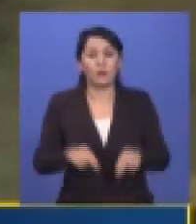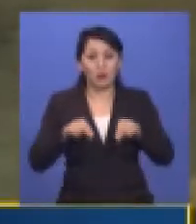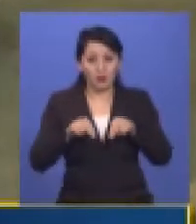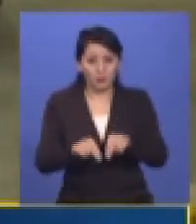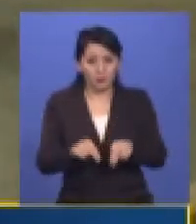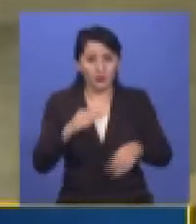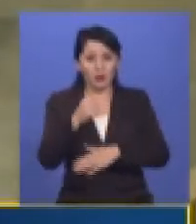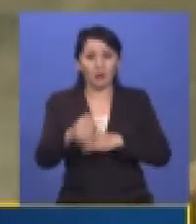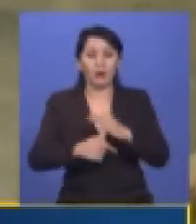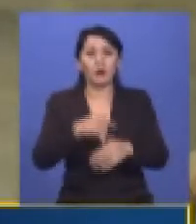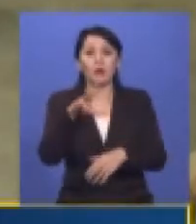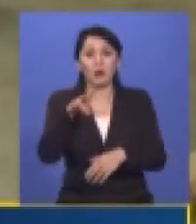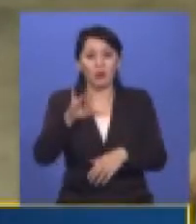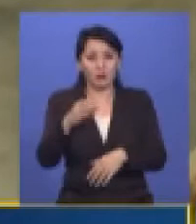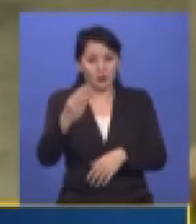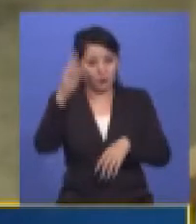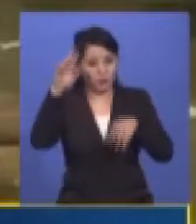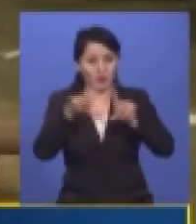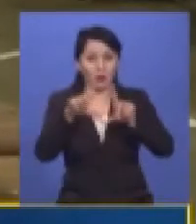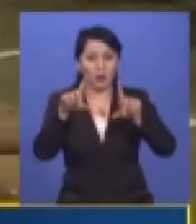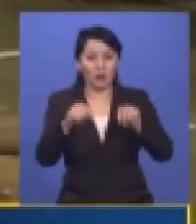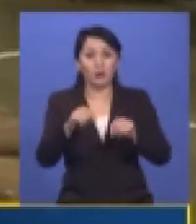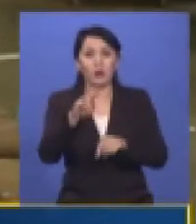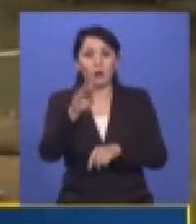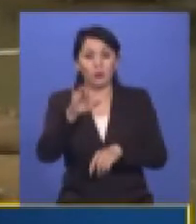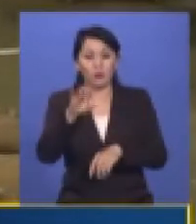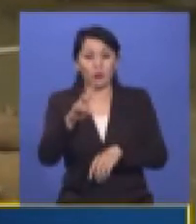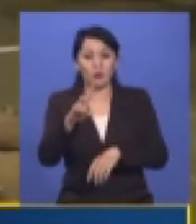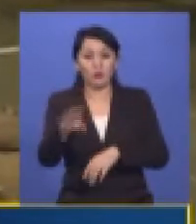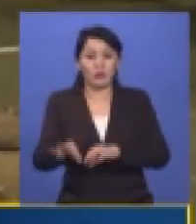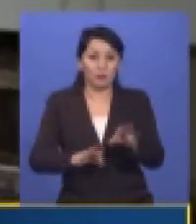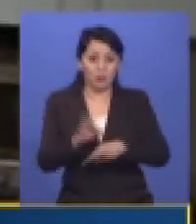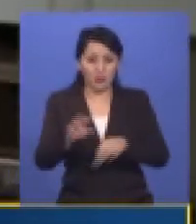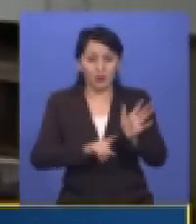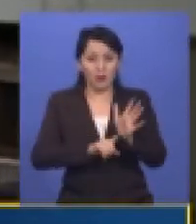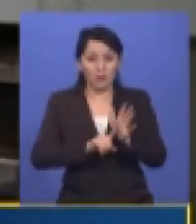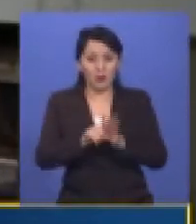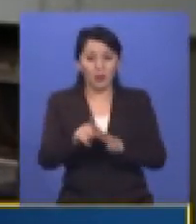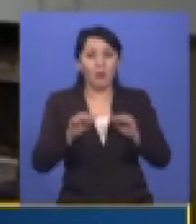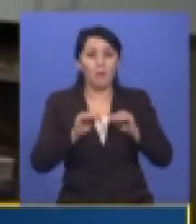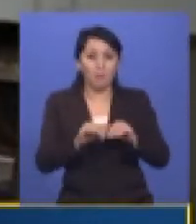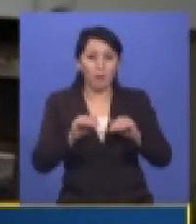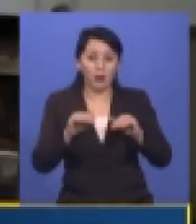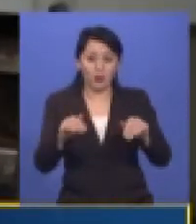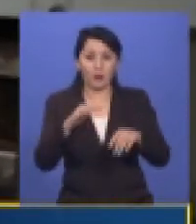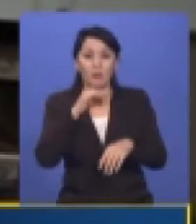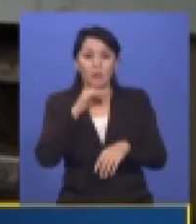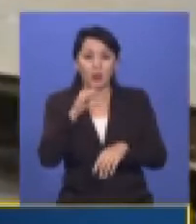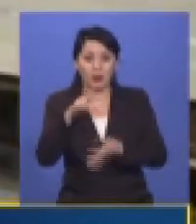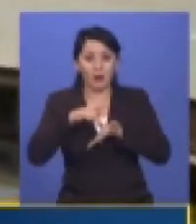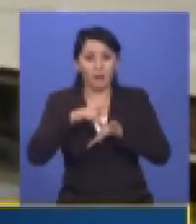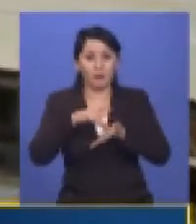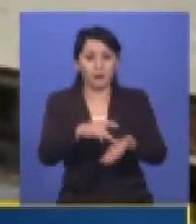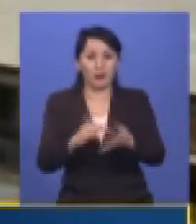Петропавл қаласында Назарбаев зияткерлік мектебінде туған елге тағзым бірегей жобасы басталды. Оның аясында балалар ғылыми өлкетану